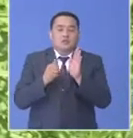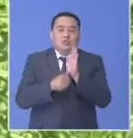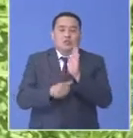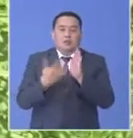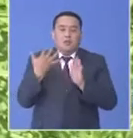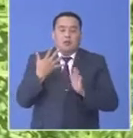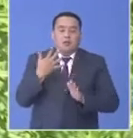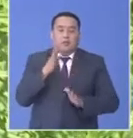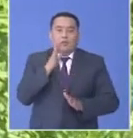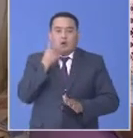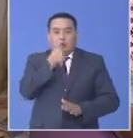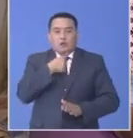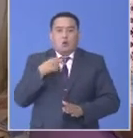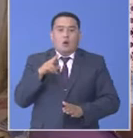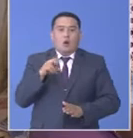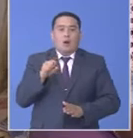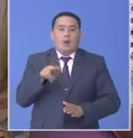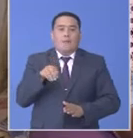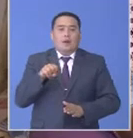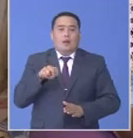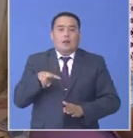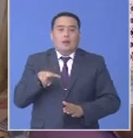году в селе Капал.